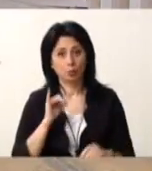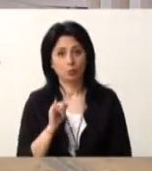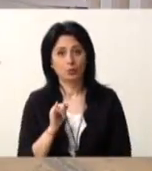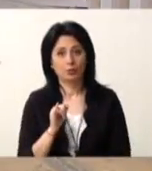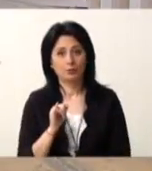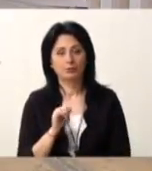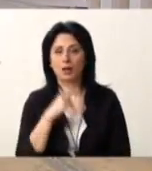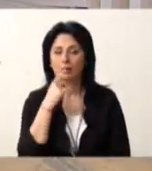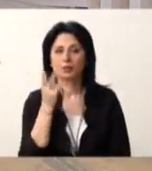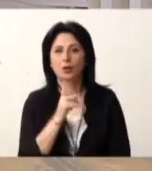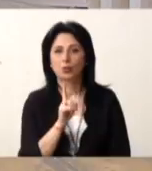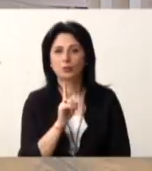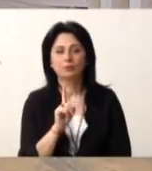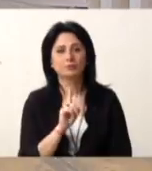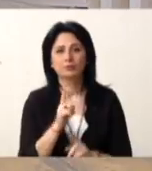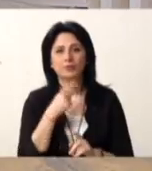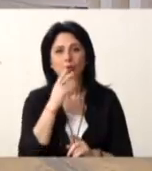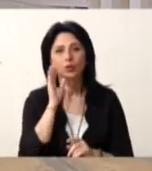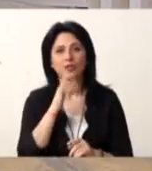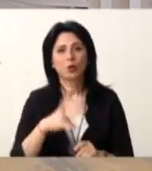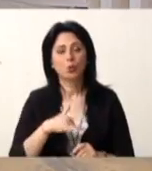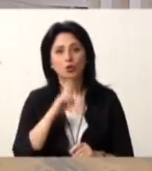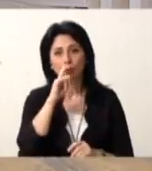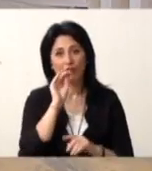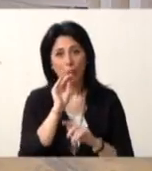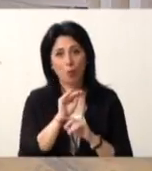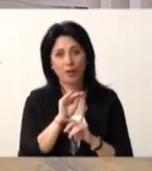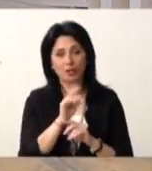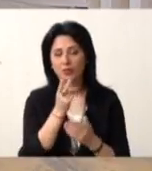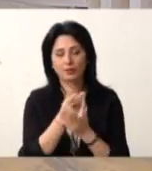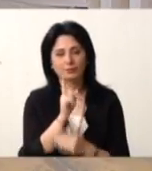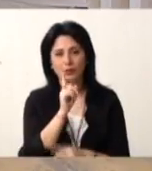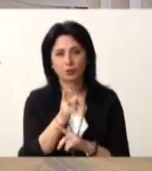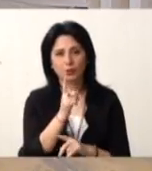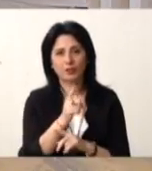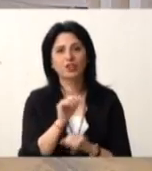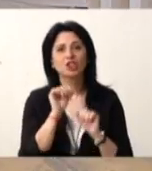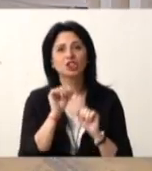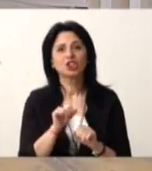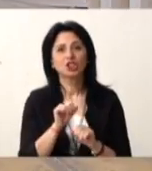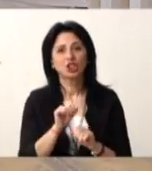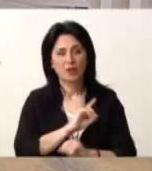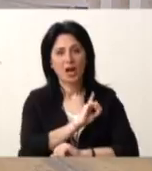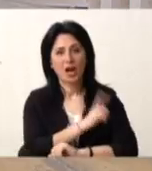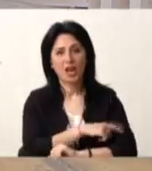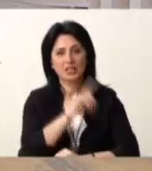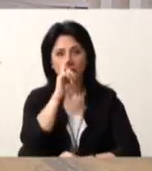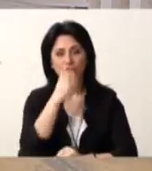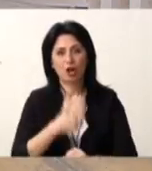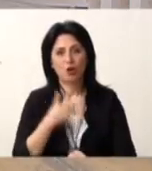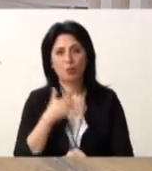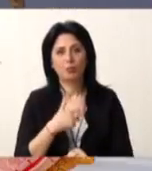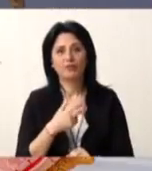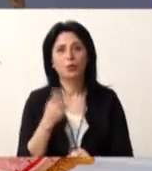ცუდია. რა თქმა უნდა. განსაკუთრებით, როდესაც არის კუჭის მჟავობა მომატებული. ანუ შეიძლება ამან გააძლიეროს ამ შევა. ასევე